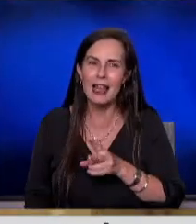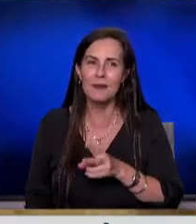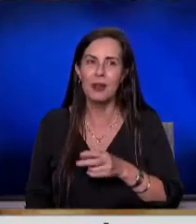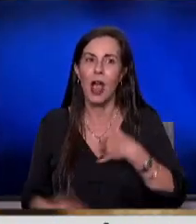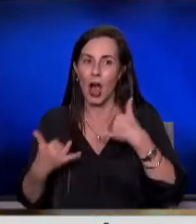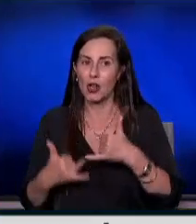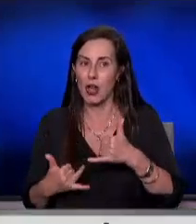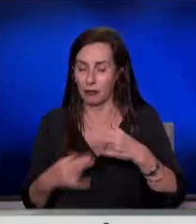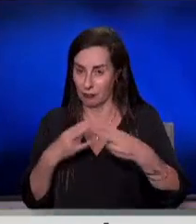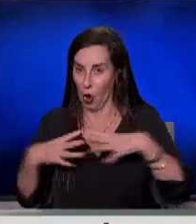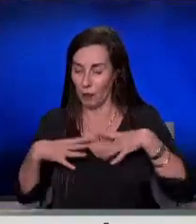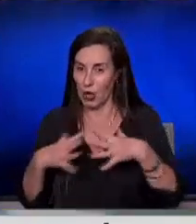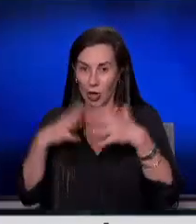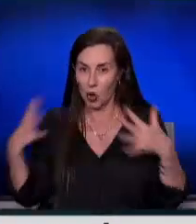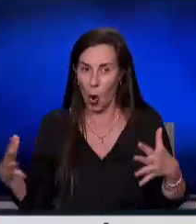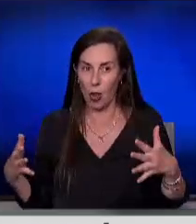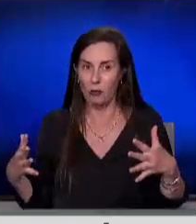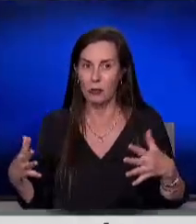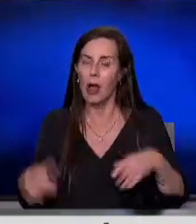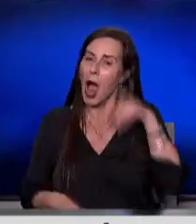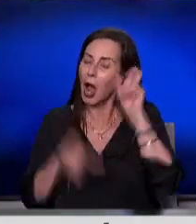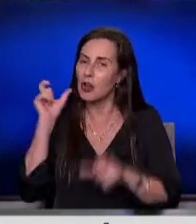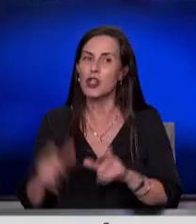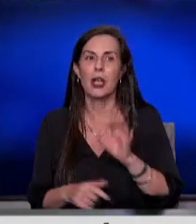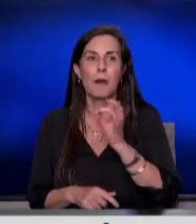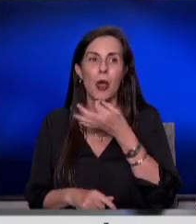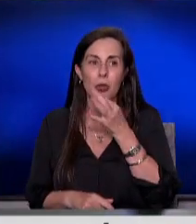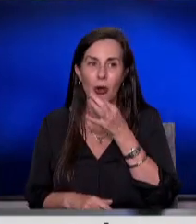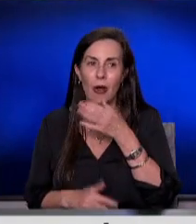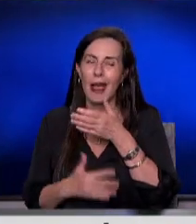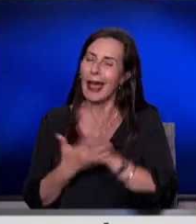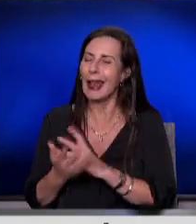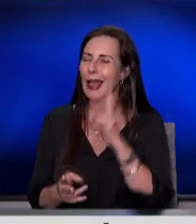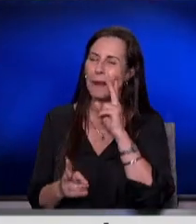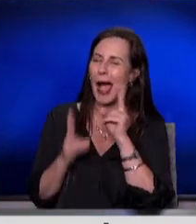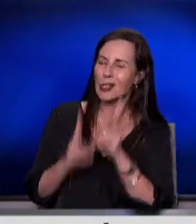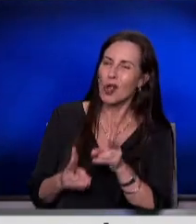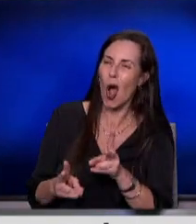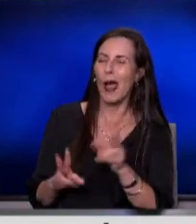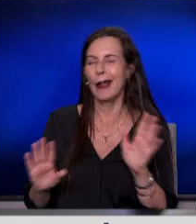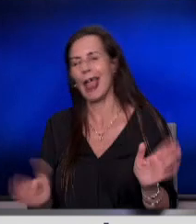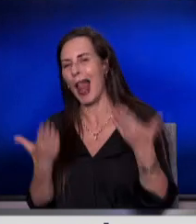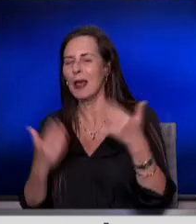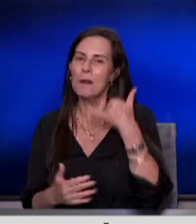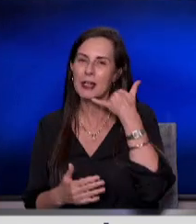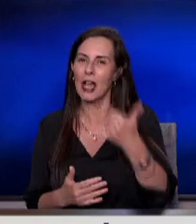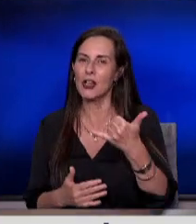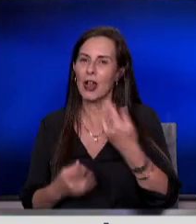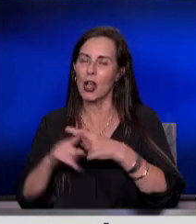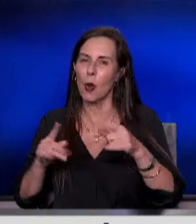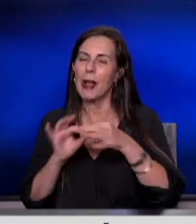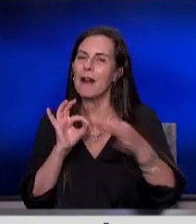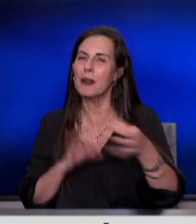עכשיו צפויים לקראת החופש הגדול. אנשים בני נוער, חלק מהצחוקים וחלק מהקטעים, הם מתקשרים לכל מיני